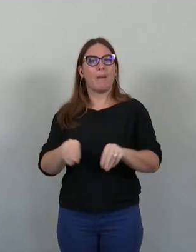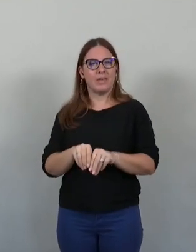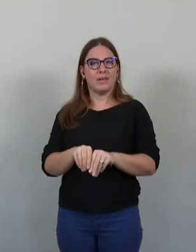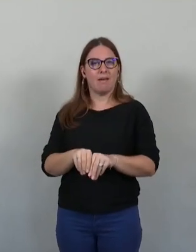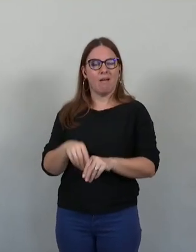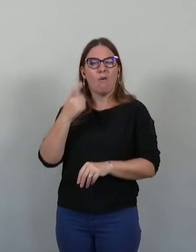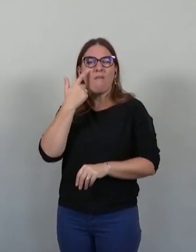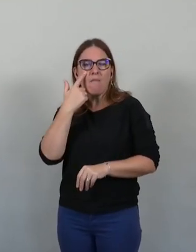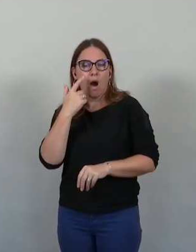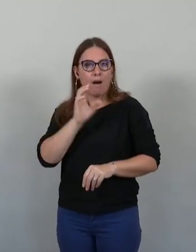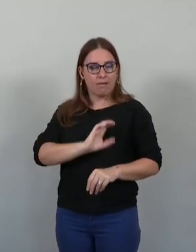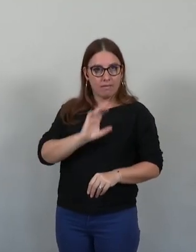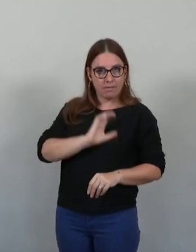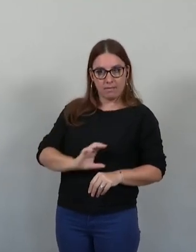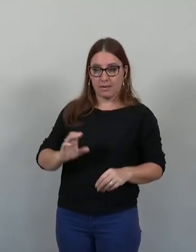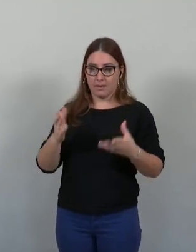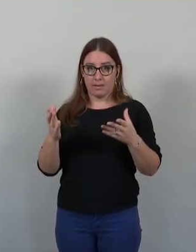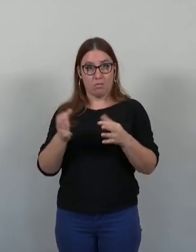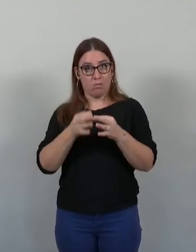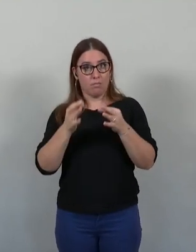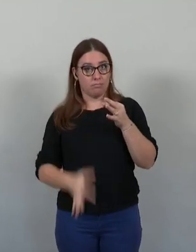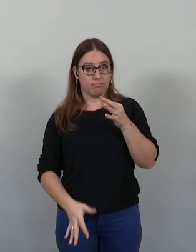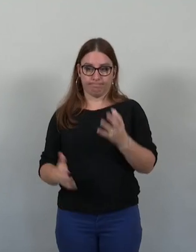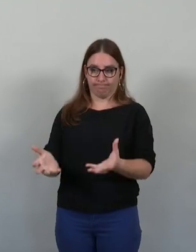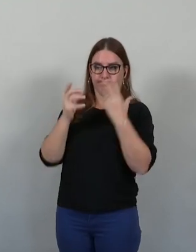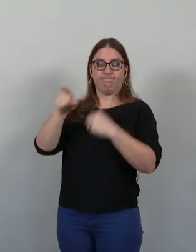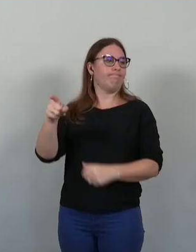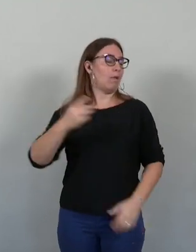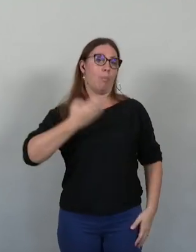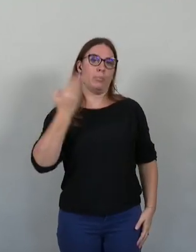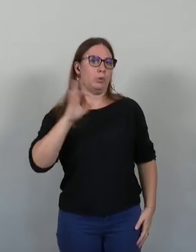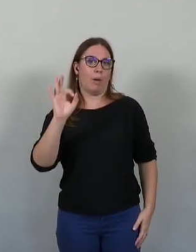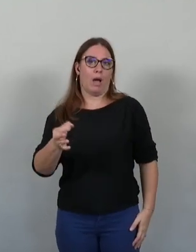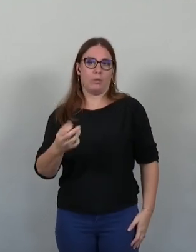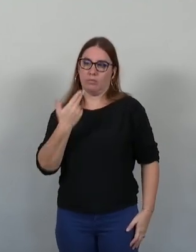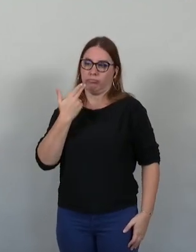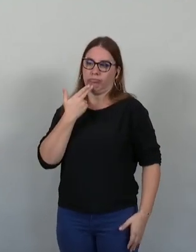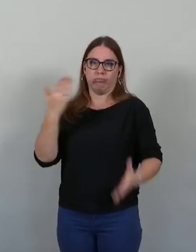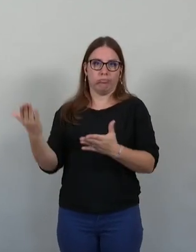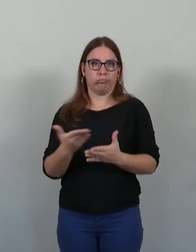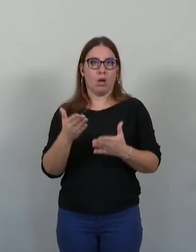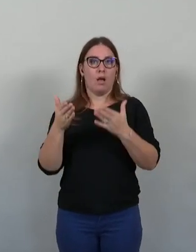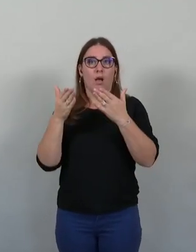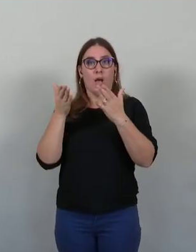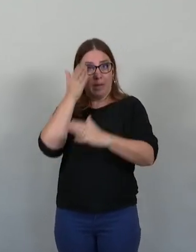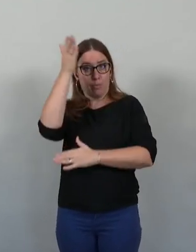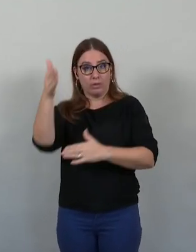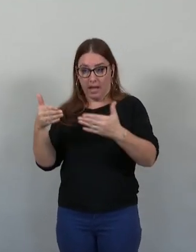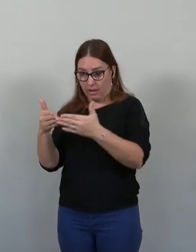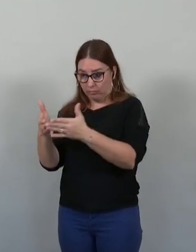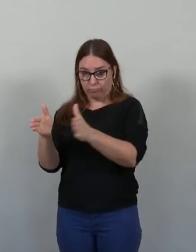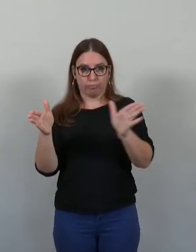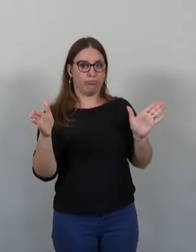est de démontrer euh la pertinence même du du dispositif et d'aboutir à terme à une amplification voir une généralisation de